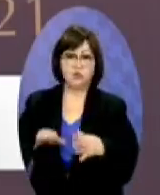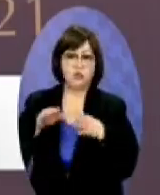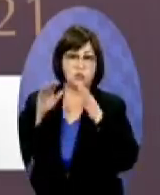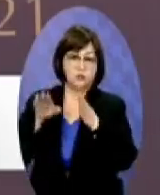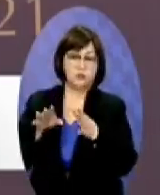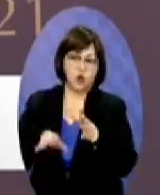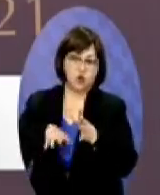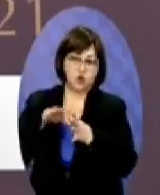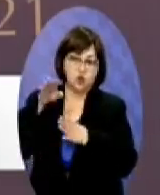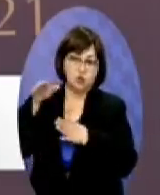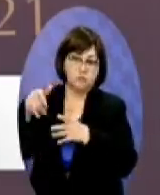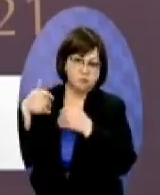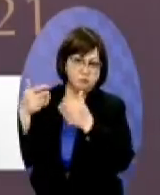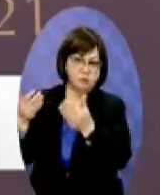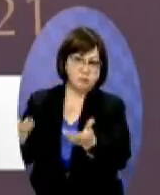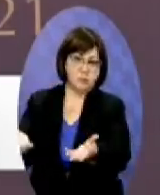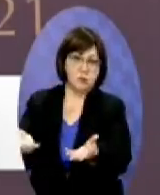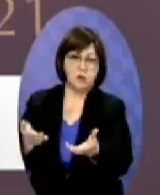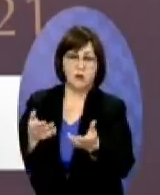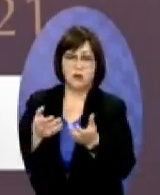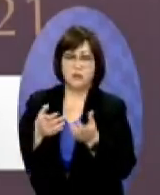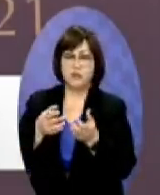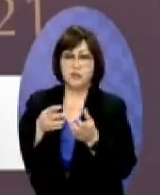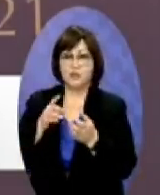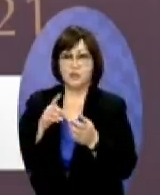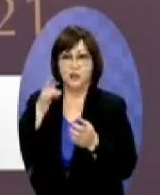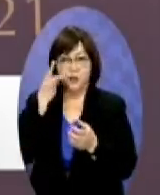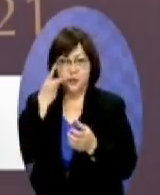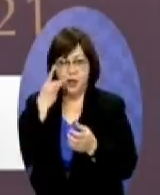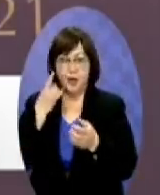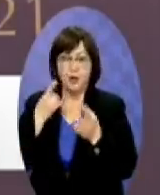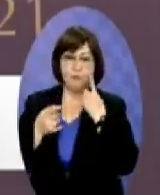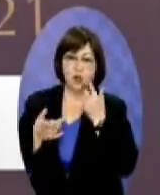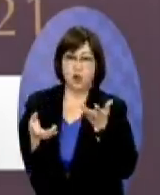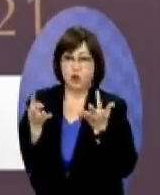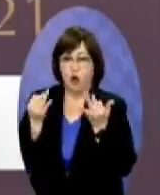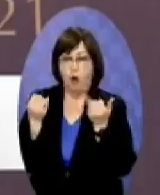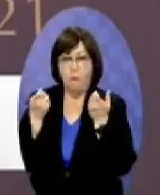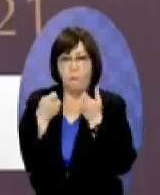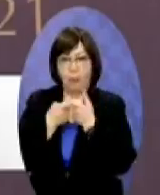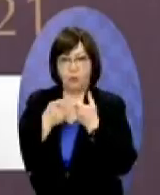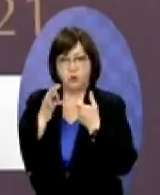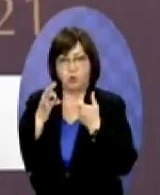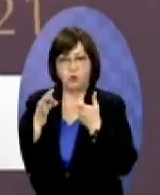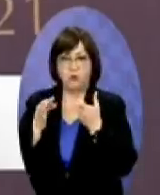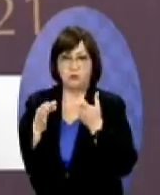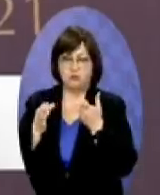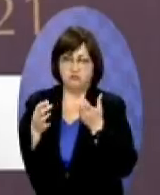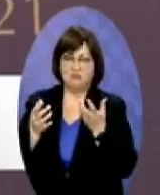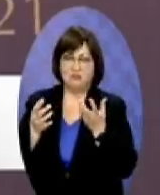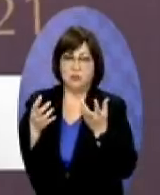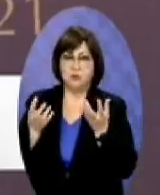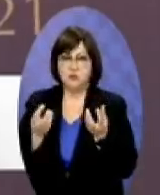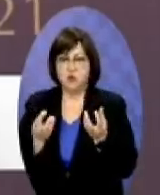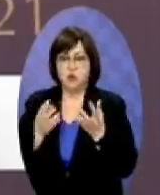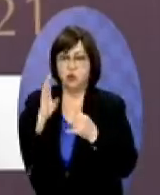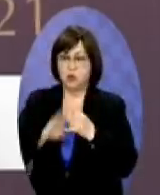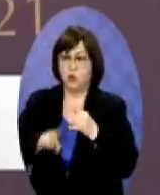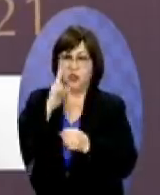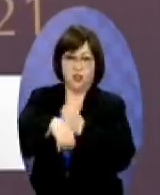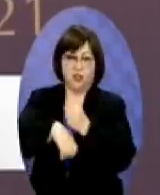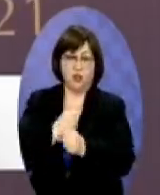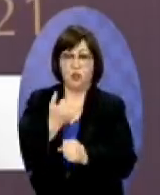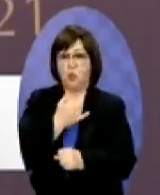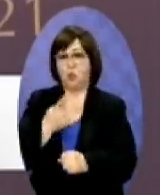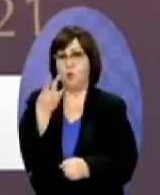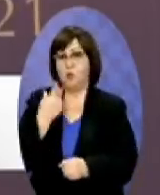заавал гендерийн бодлогыг боловсруулах юм шаардлага гарч ирж байгаа маа. Яагаад тэгэхээр одоо сүүлийн жилүүдэд уулуурхаан салбар маань нэлээдгүй